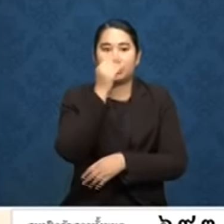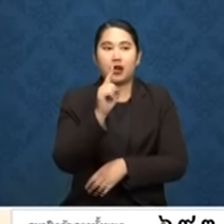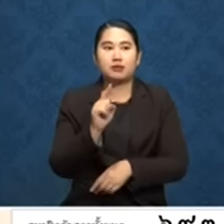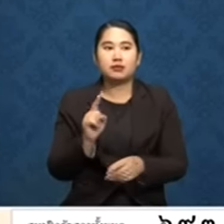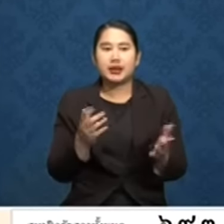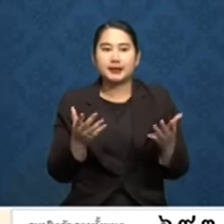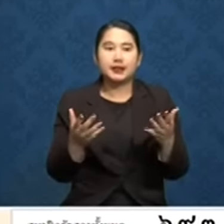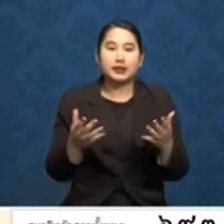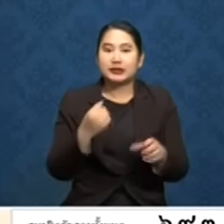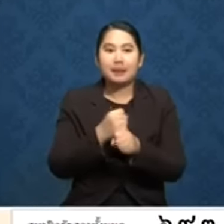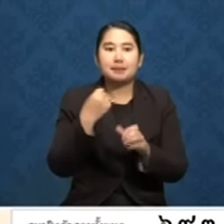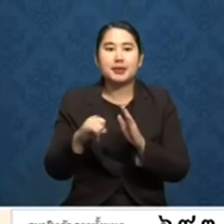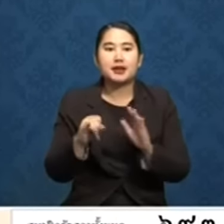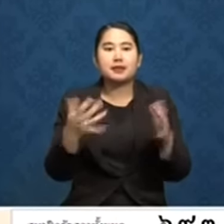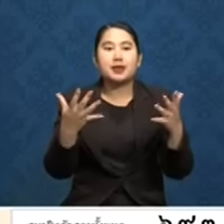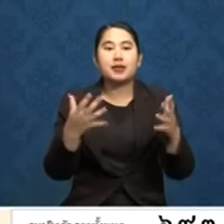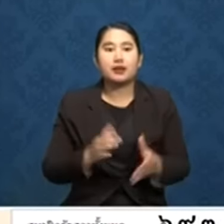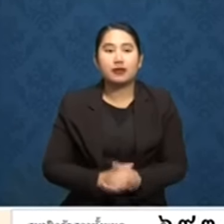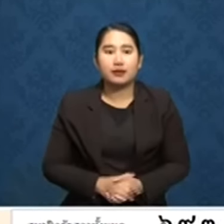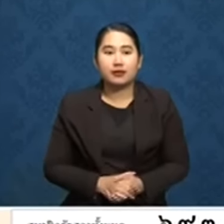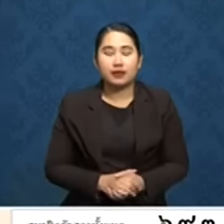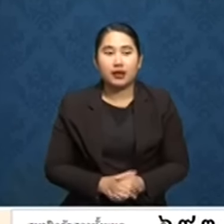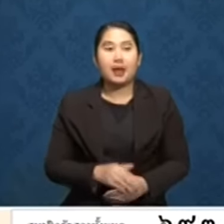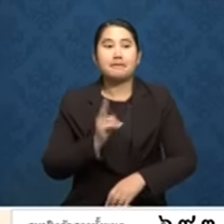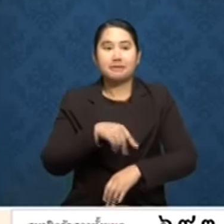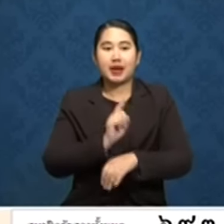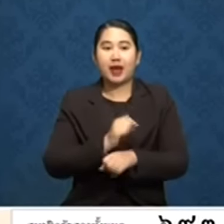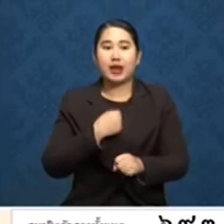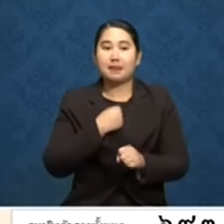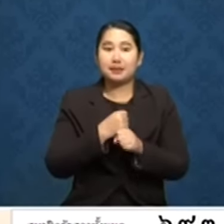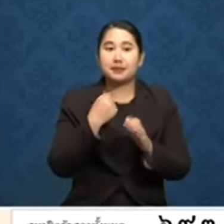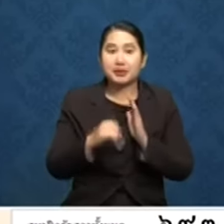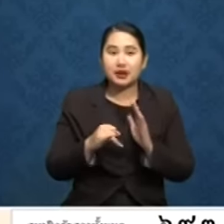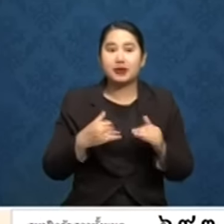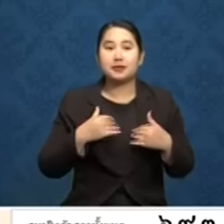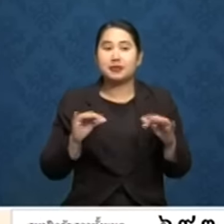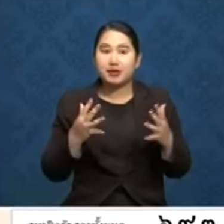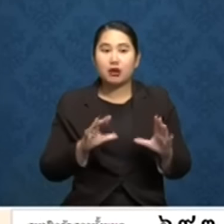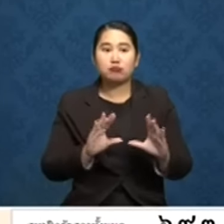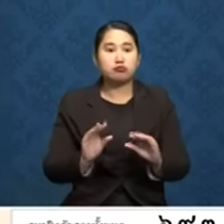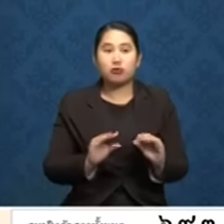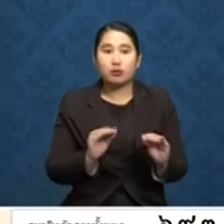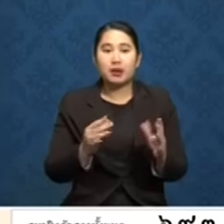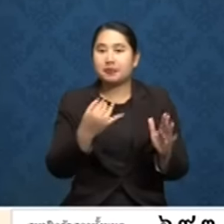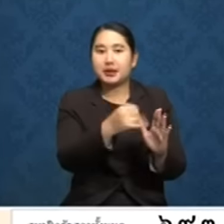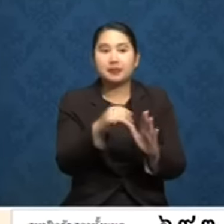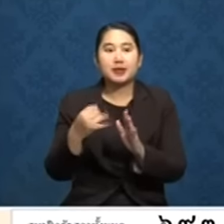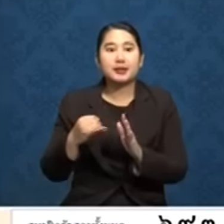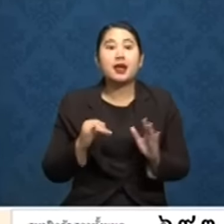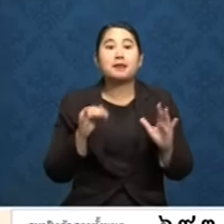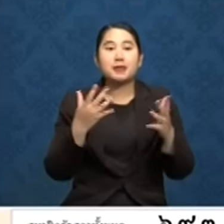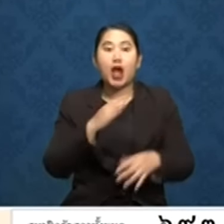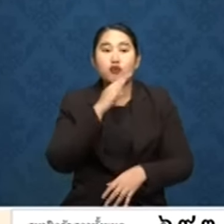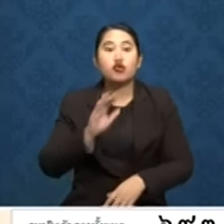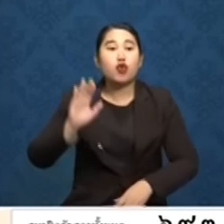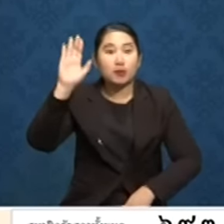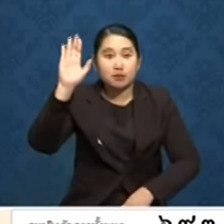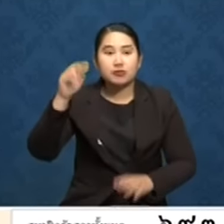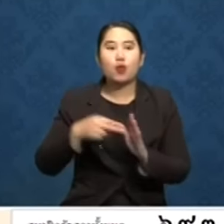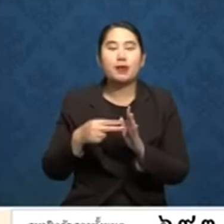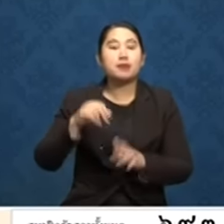ไม่มีใครทำผิดอะไรประธานไม่ได้ทำผิดที่ประชุมก็ไม่ได้มีทำผิดถ้าจะยกมือหมายถึงว่า